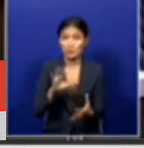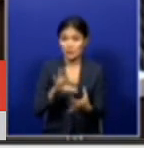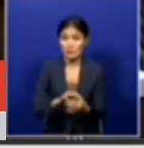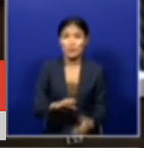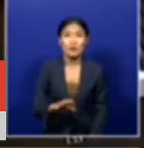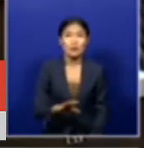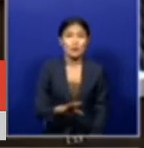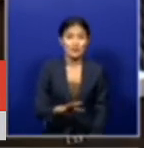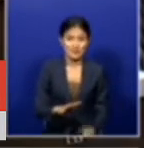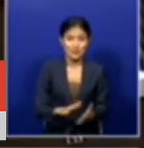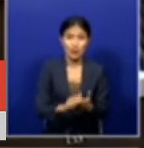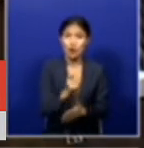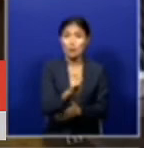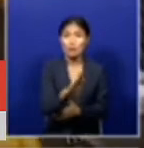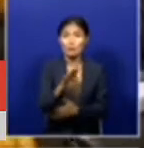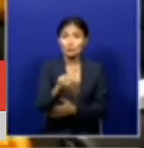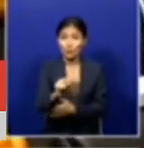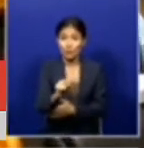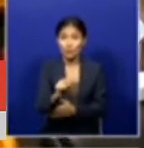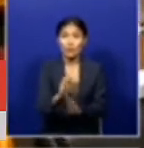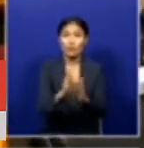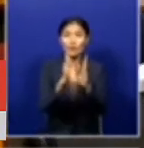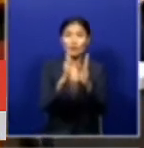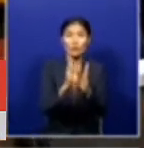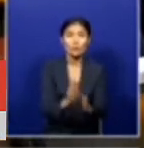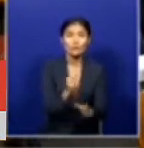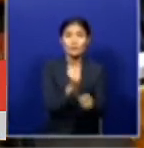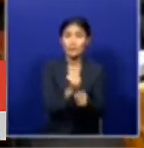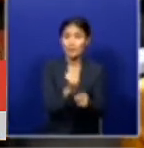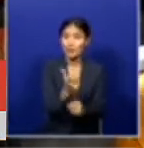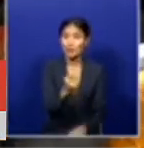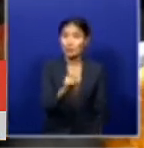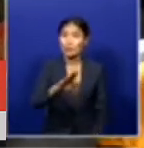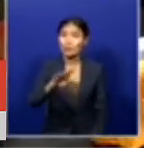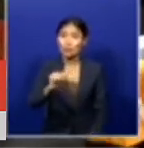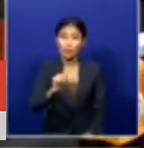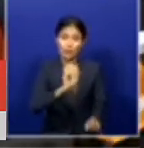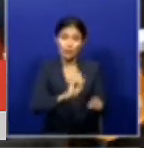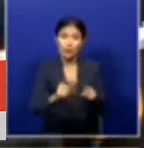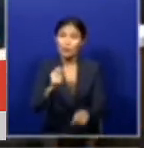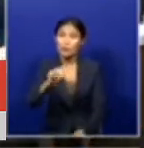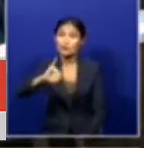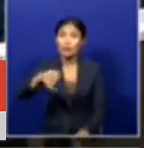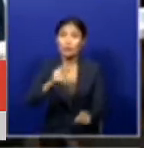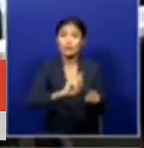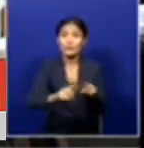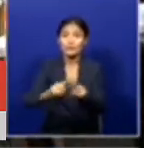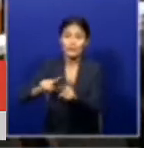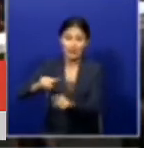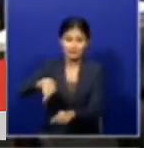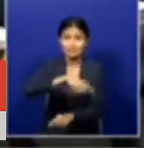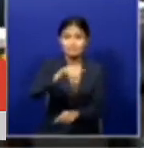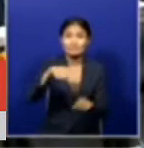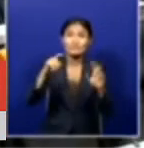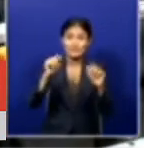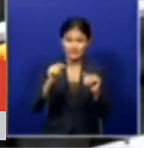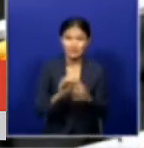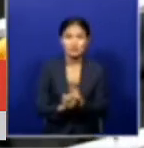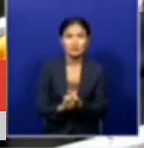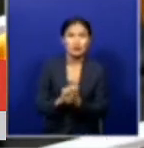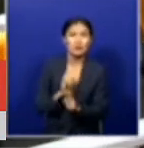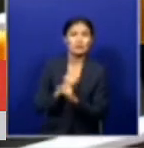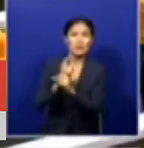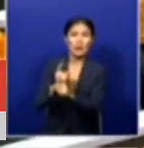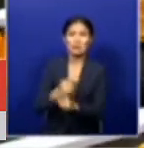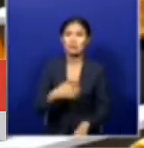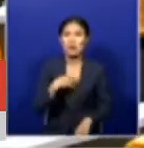องถิ่นหรือผู้บริหารท้องถิ่นเป็นการชั่วคราวท่านประธานครับ